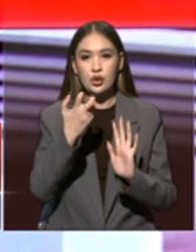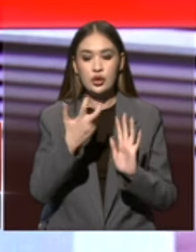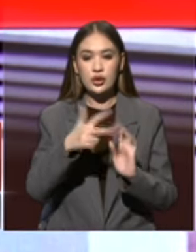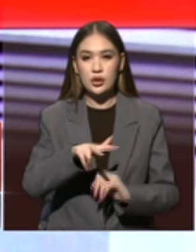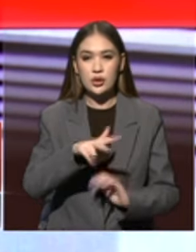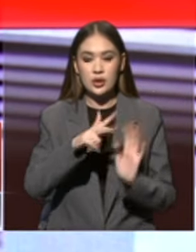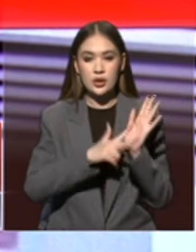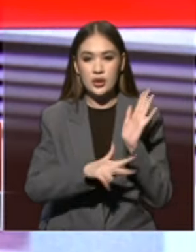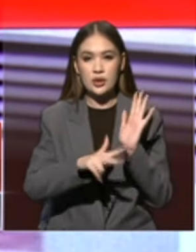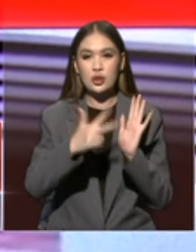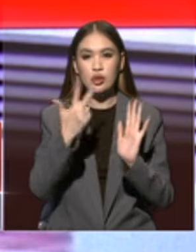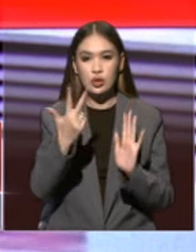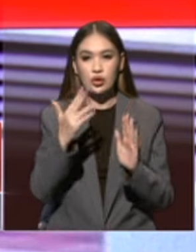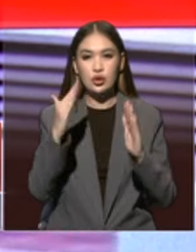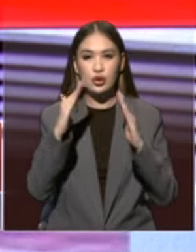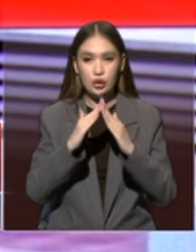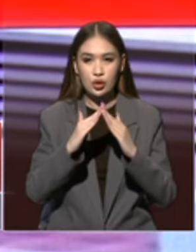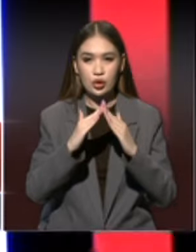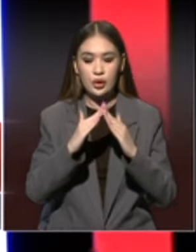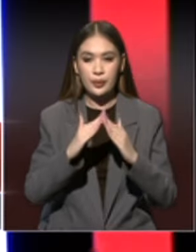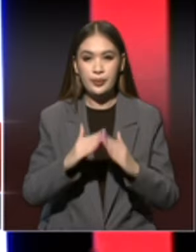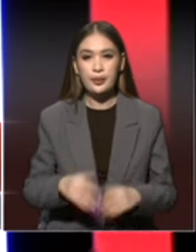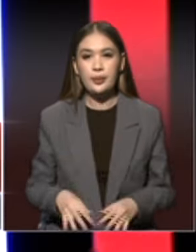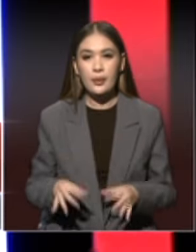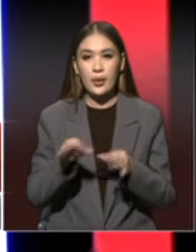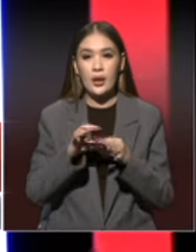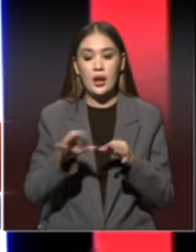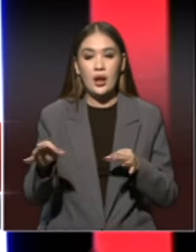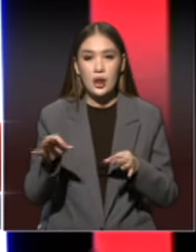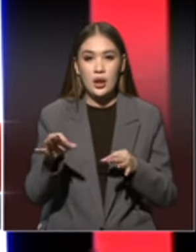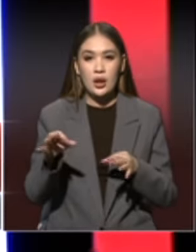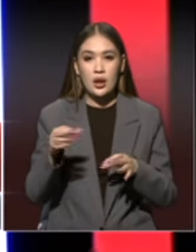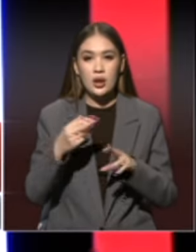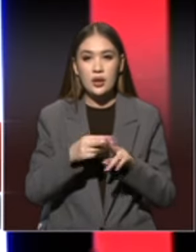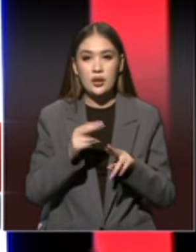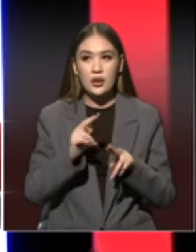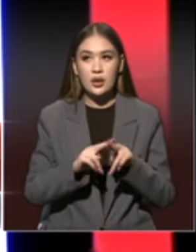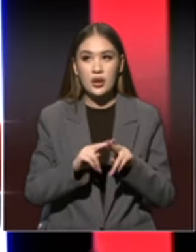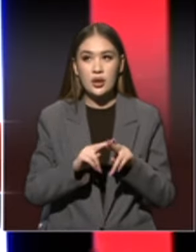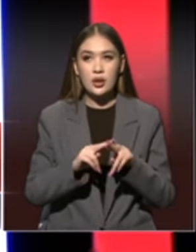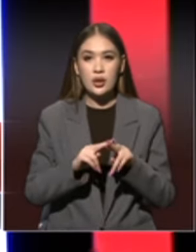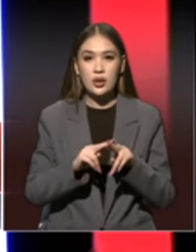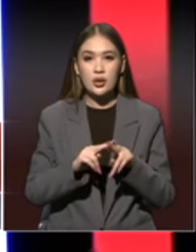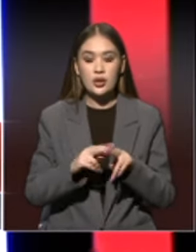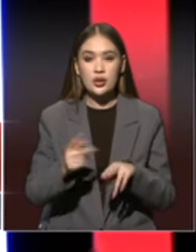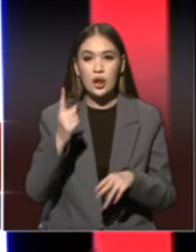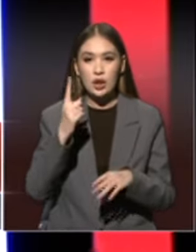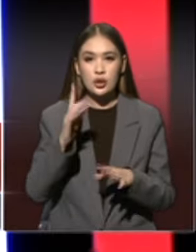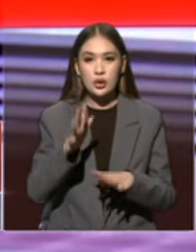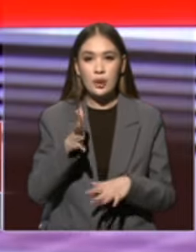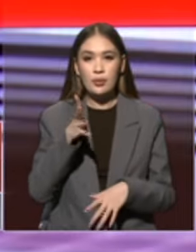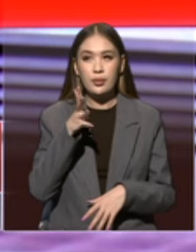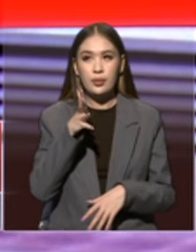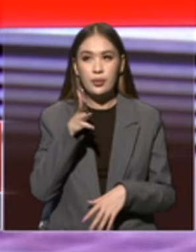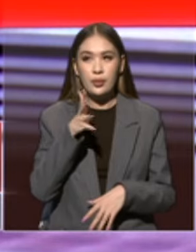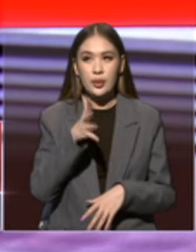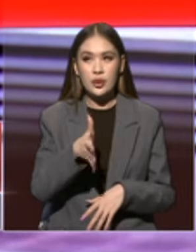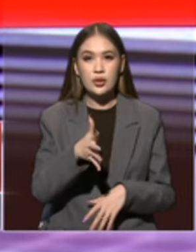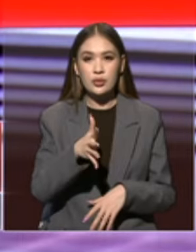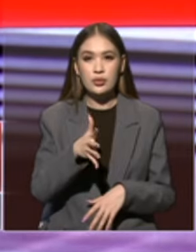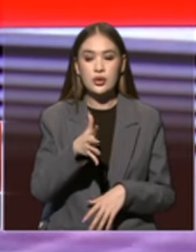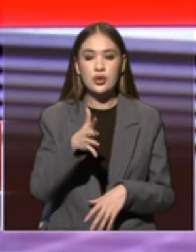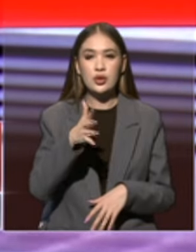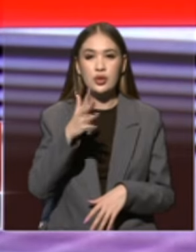17383 үй ғой, иә, бұл үй, саяжай емес. Саяжайдың оның ішінде жалғыз үй болып танылған 5353